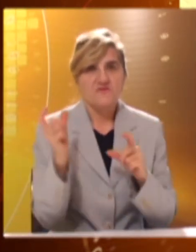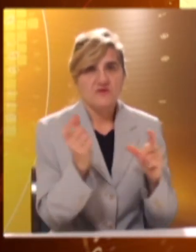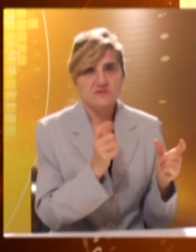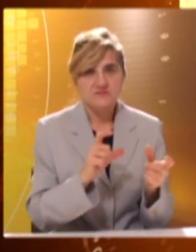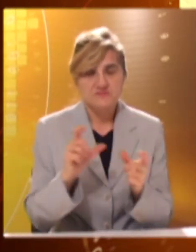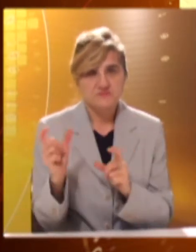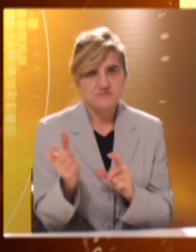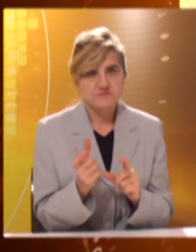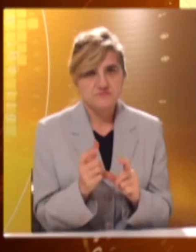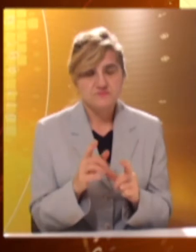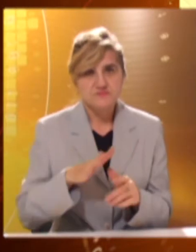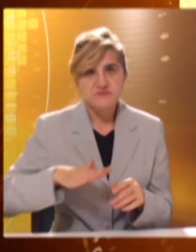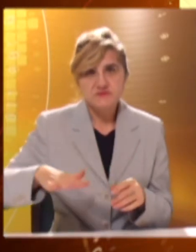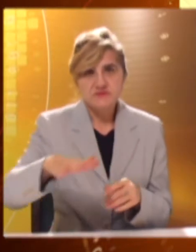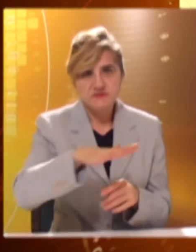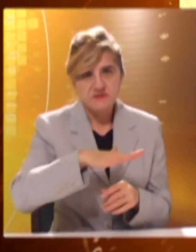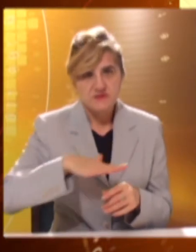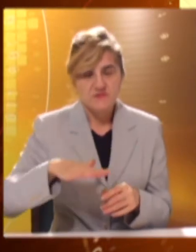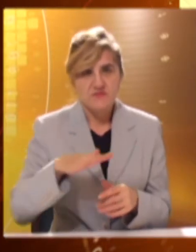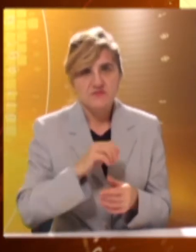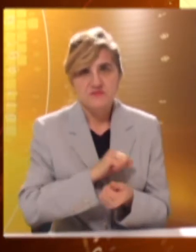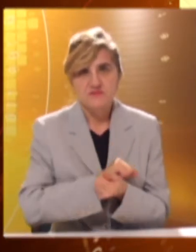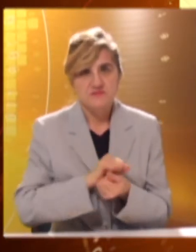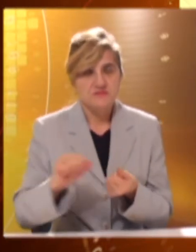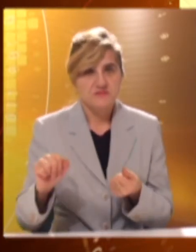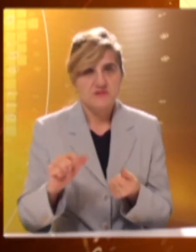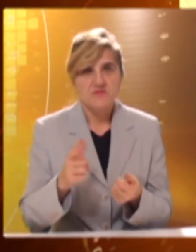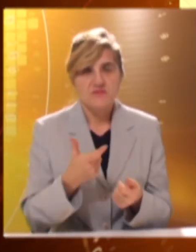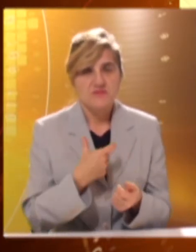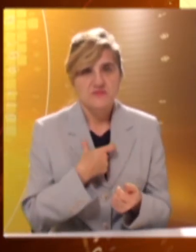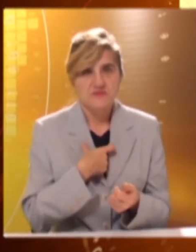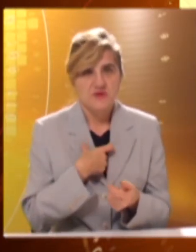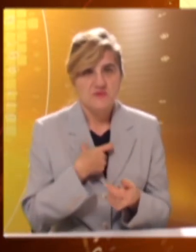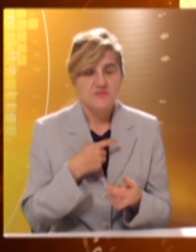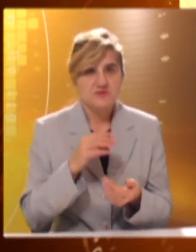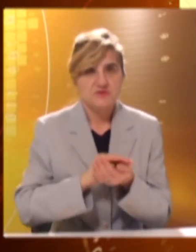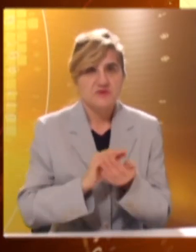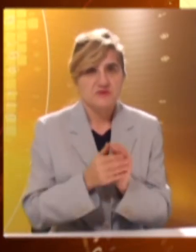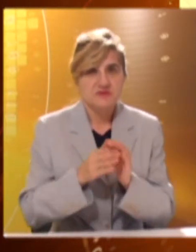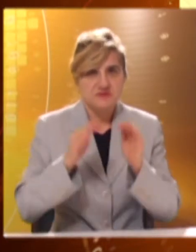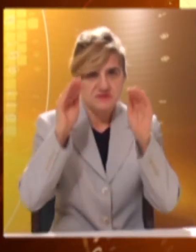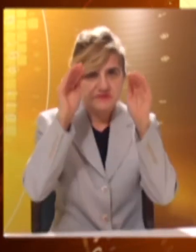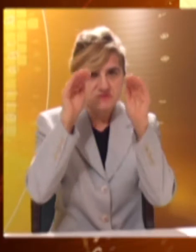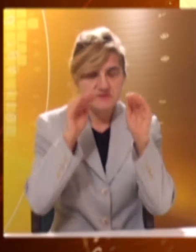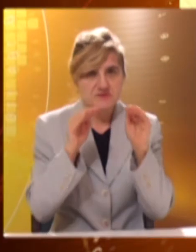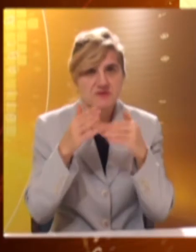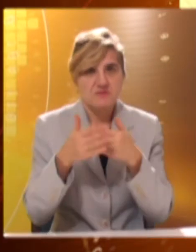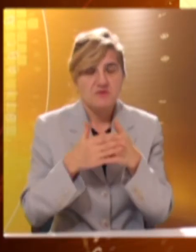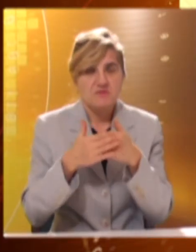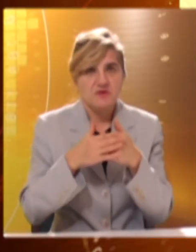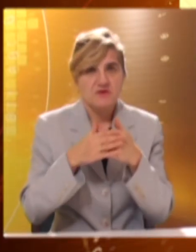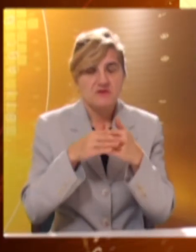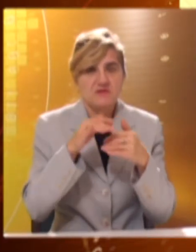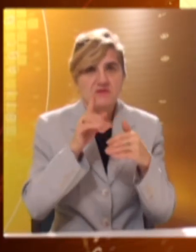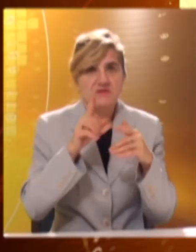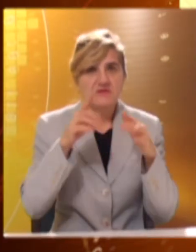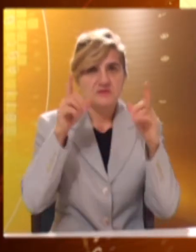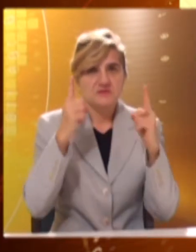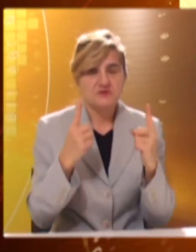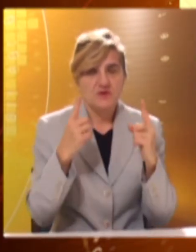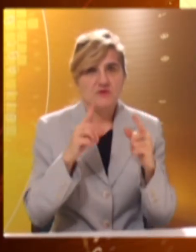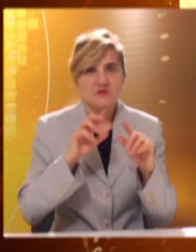toplog vazduha konstantna na celoj njegovoj površini i da je jednostavno nemoguće da se snežni pokrivač, a zima je pred nama, da se snežni